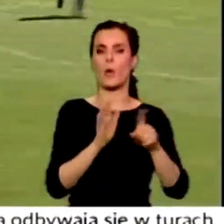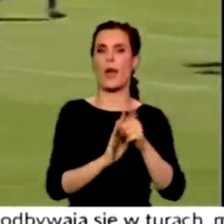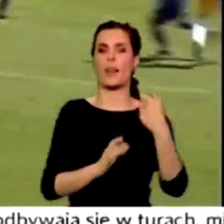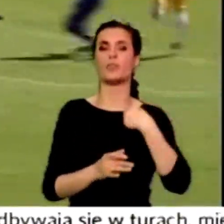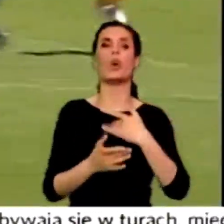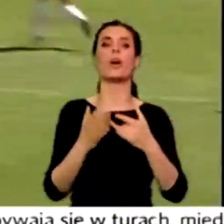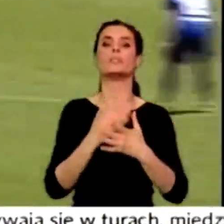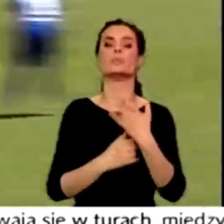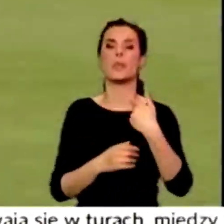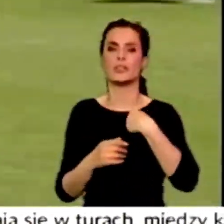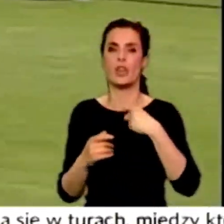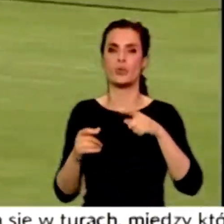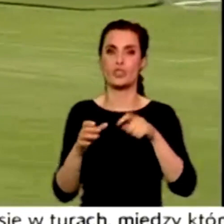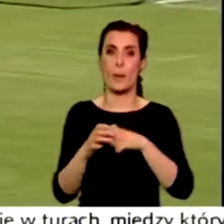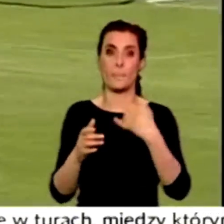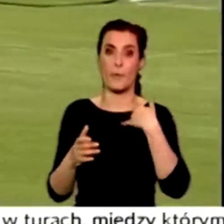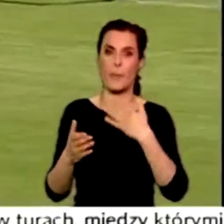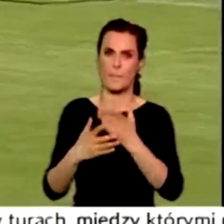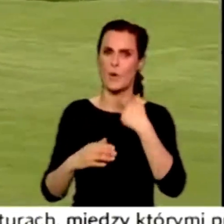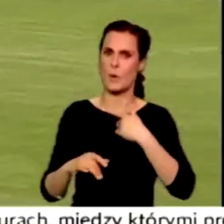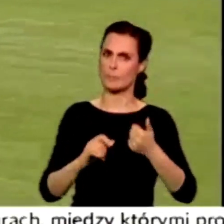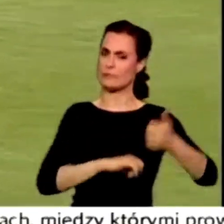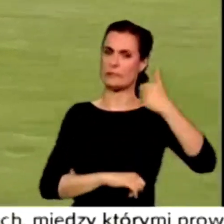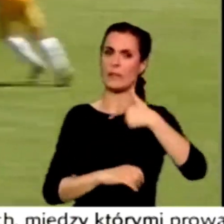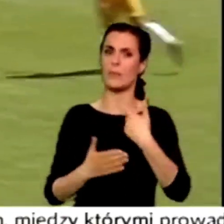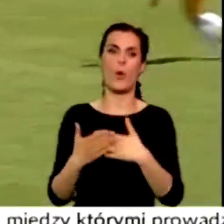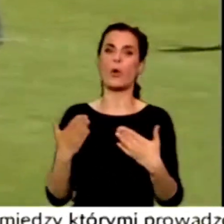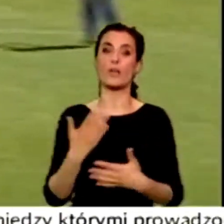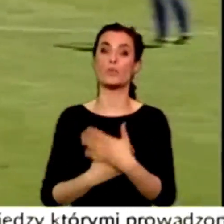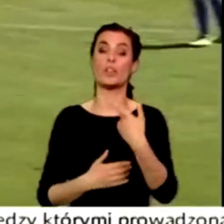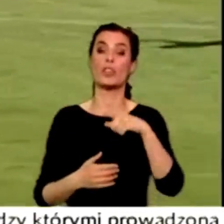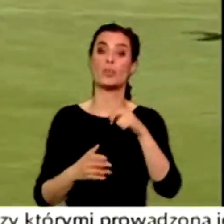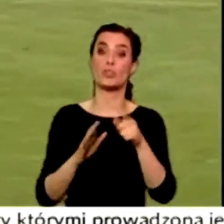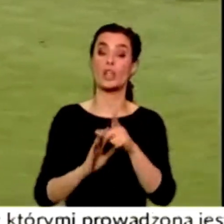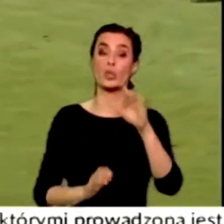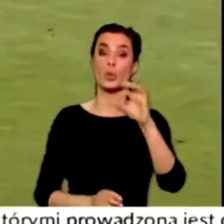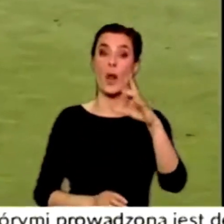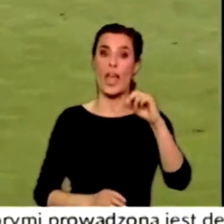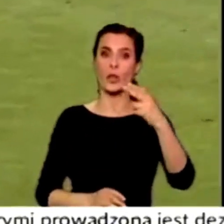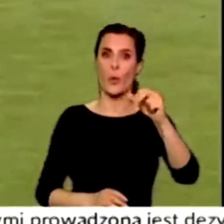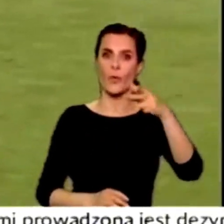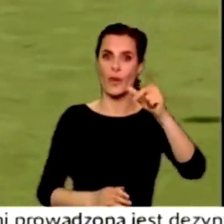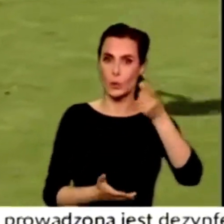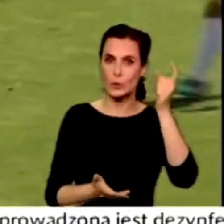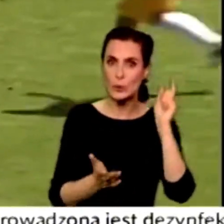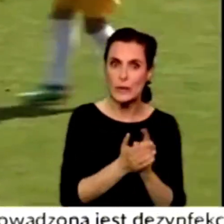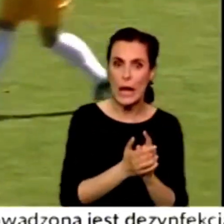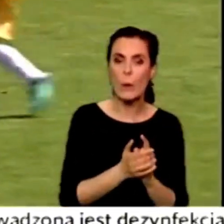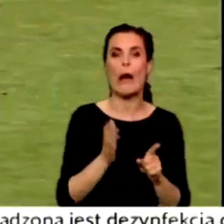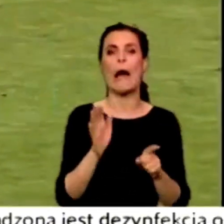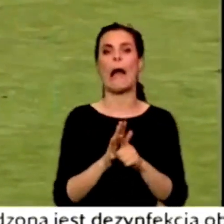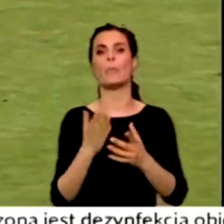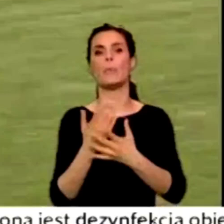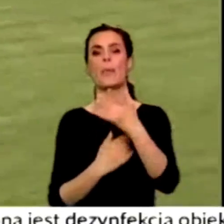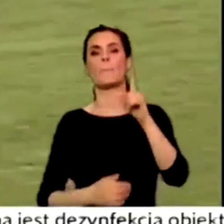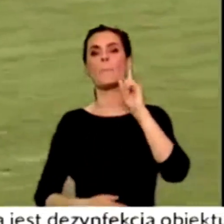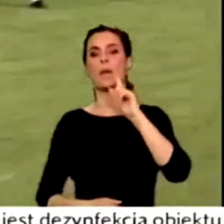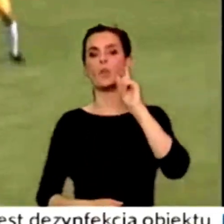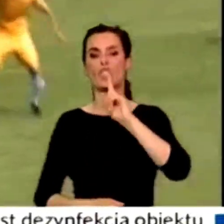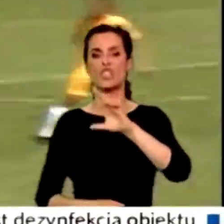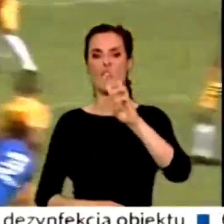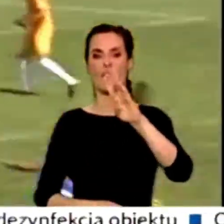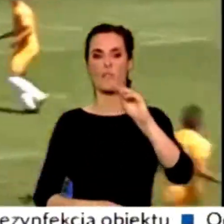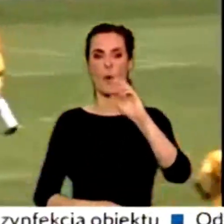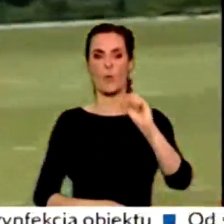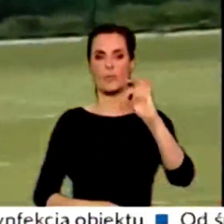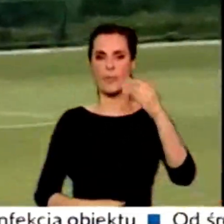samobójczym, a chwilę później wyszli na prowadzenie, gdy na uderzenie zza linii pola karnego zdecydował się Julian Świątek. Wydawało się,